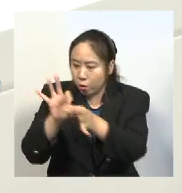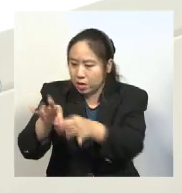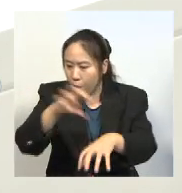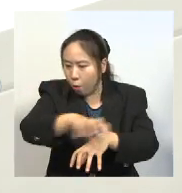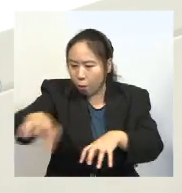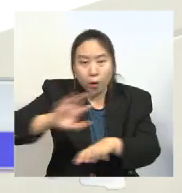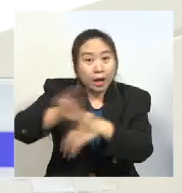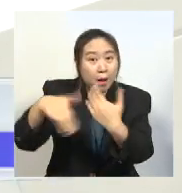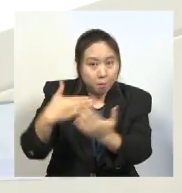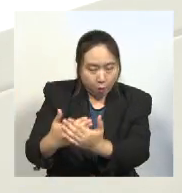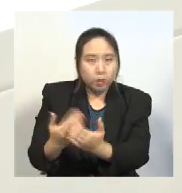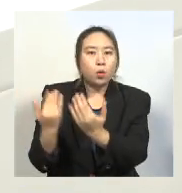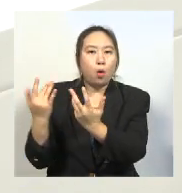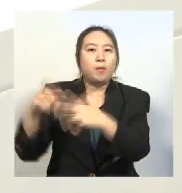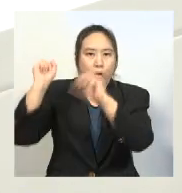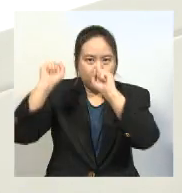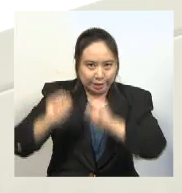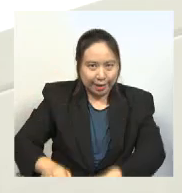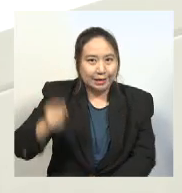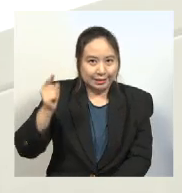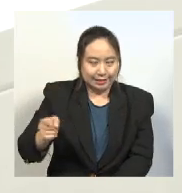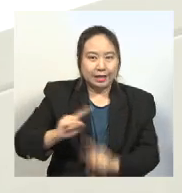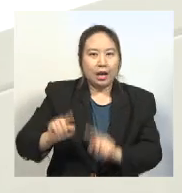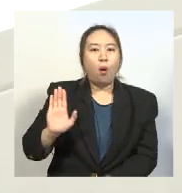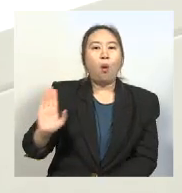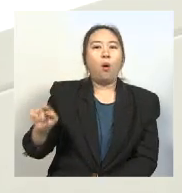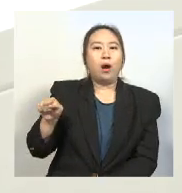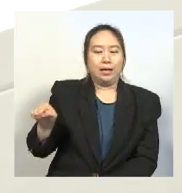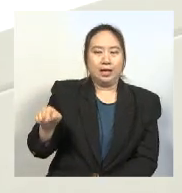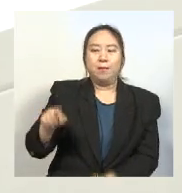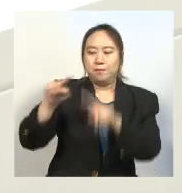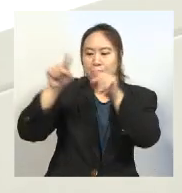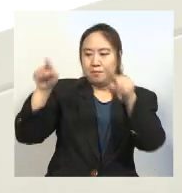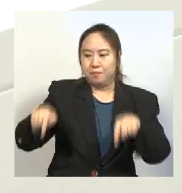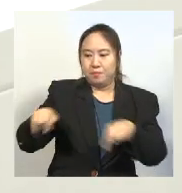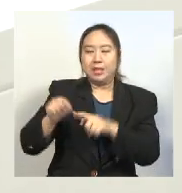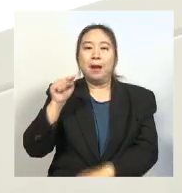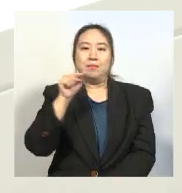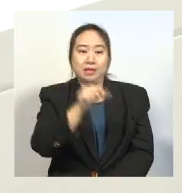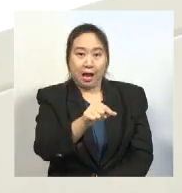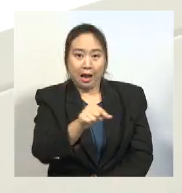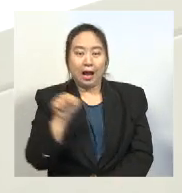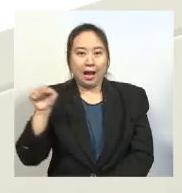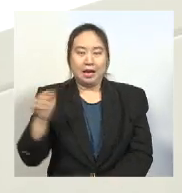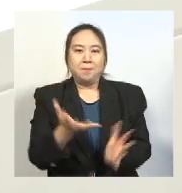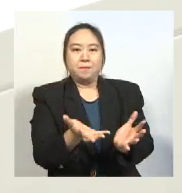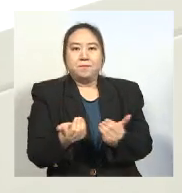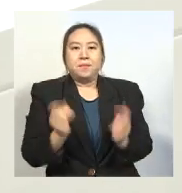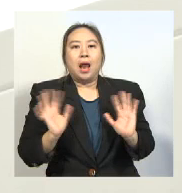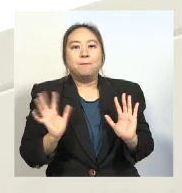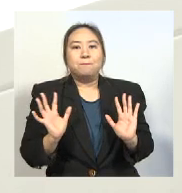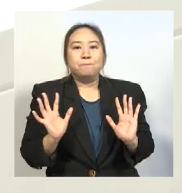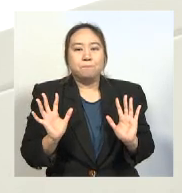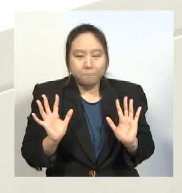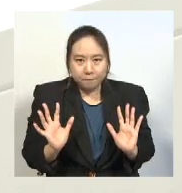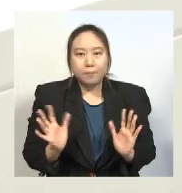ครับกรณีที่ท่านวีรกรได้กล่าวมานั้นเป็นคำสั่งไม่รับยัตติและให้ความเห็นประก